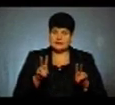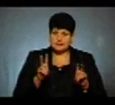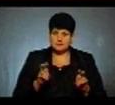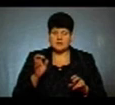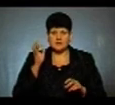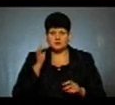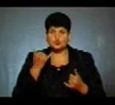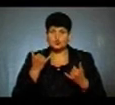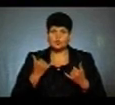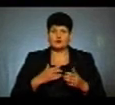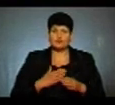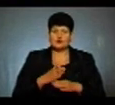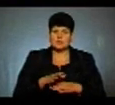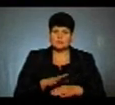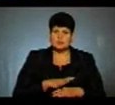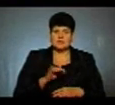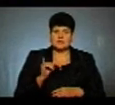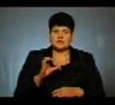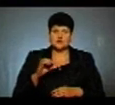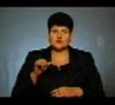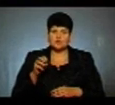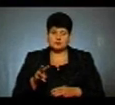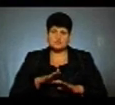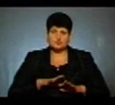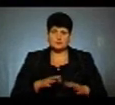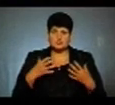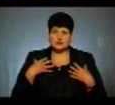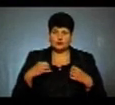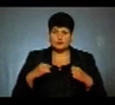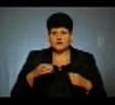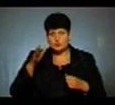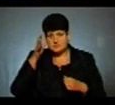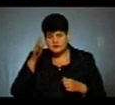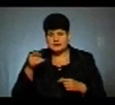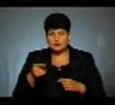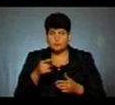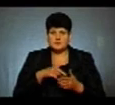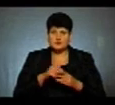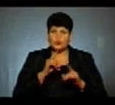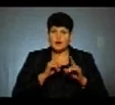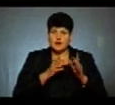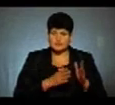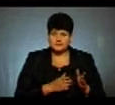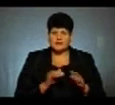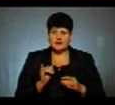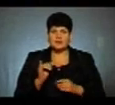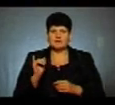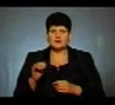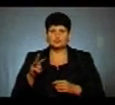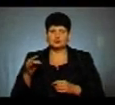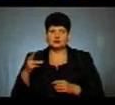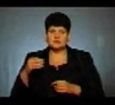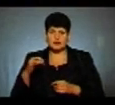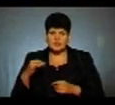нагадую, сьогодні у нас в гостях була Ірина Сум, заступниця начальника управління освіти і науки Тернопільської міської ради, та Іван Мудрий,